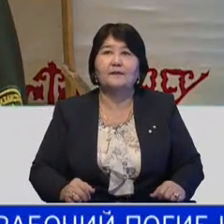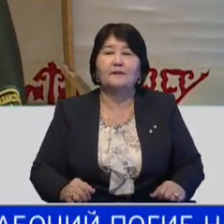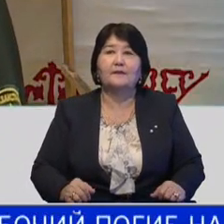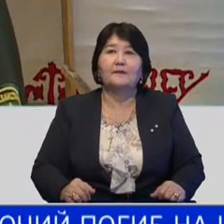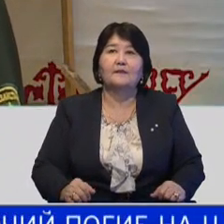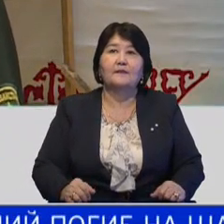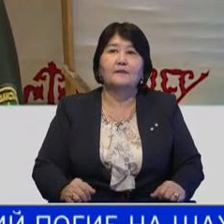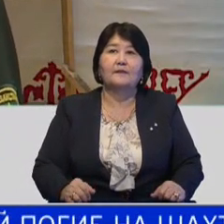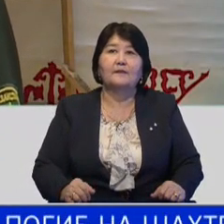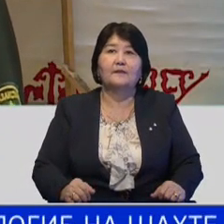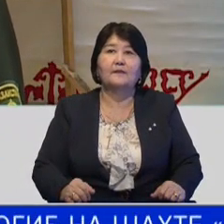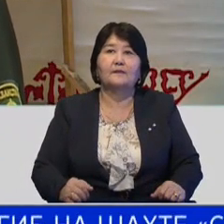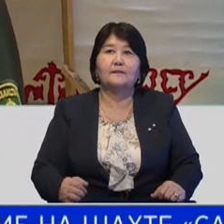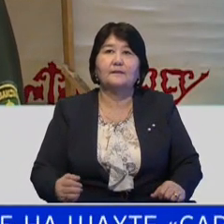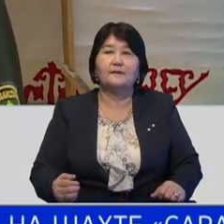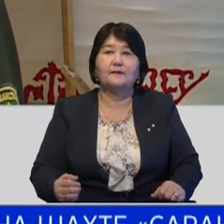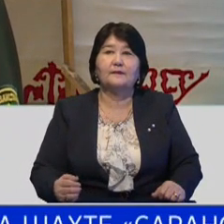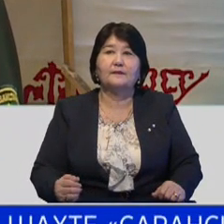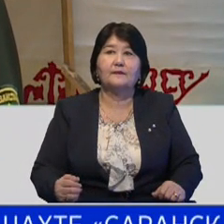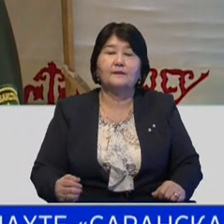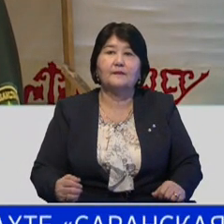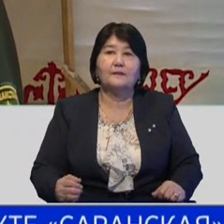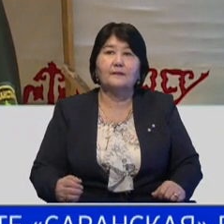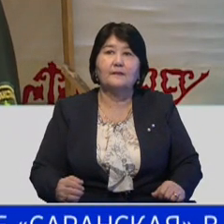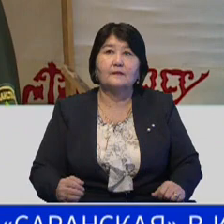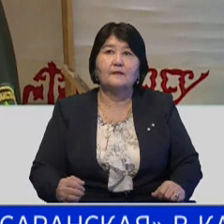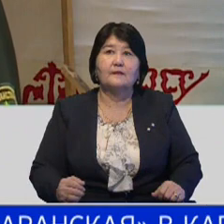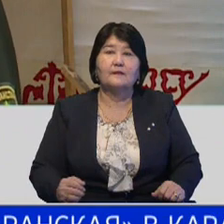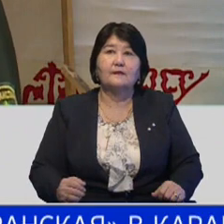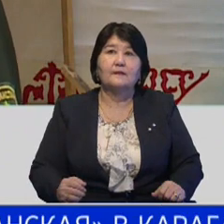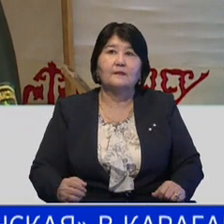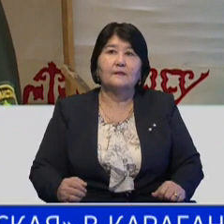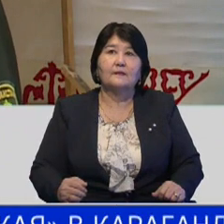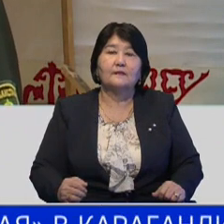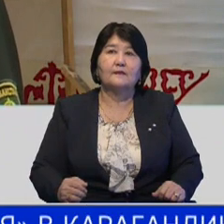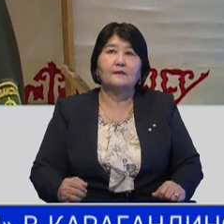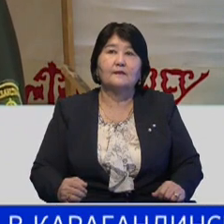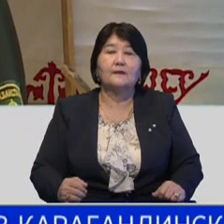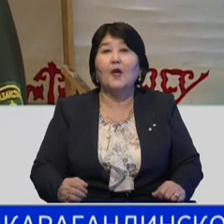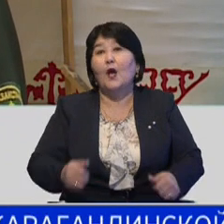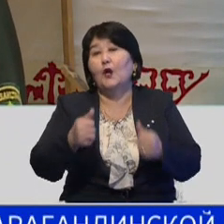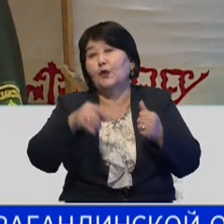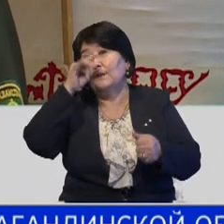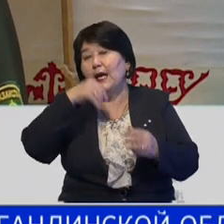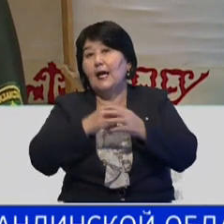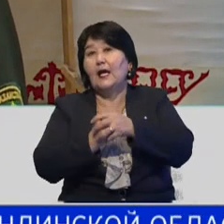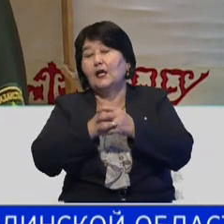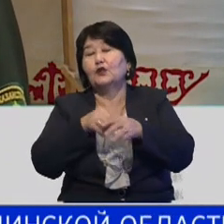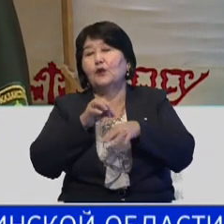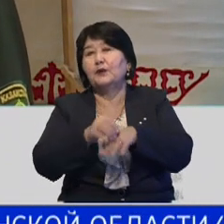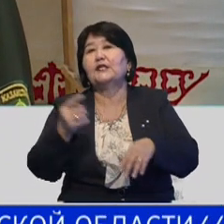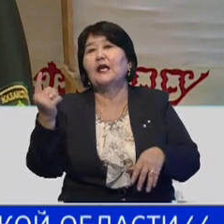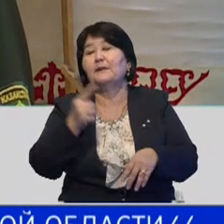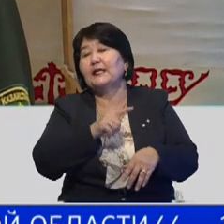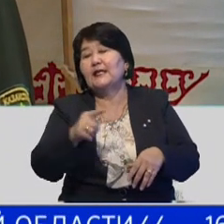Жасқа қатысушылардың өте жоғары деңгейде дайындалып келгендері көрініп тұр. Турнир по казах куресу проводится